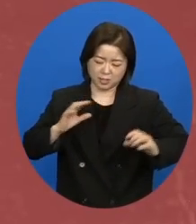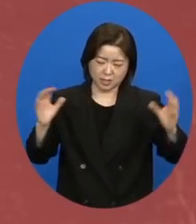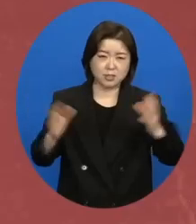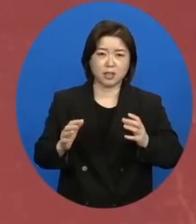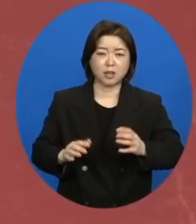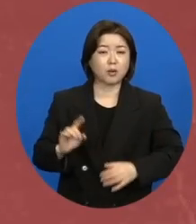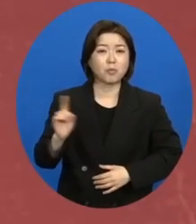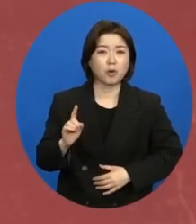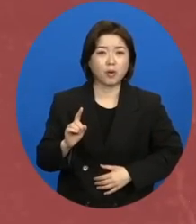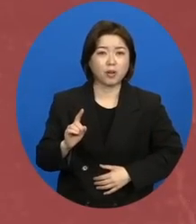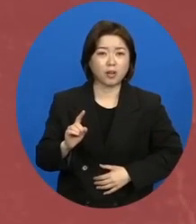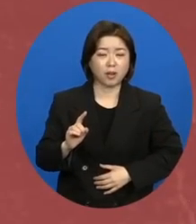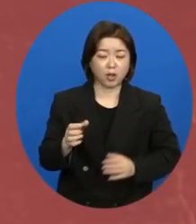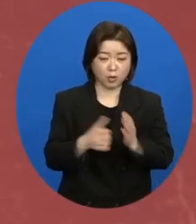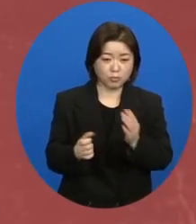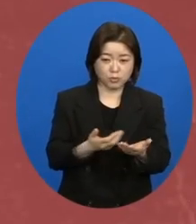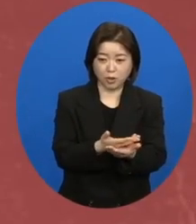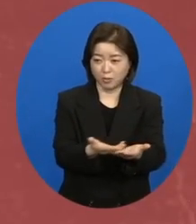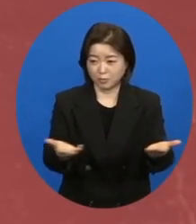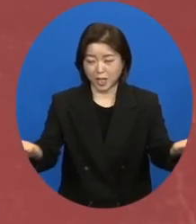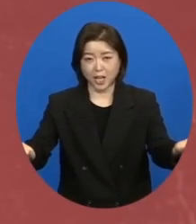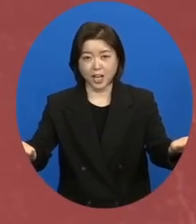바자회.